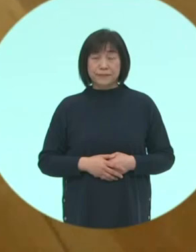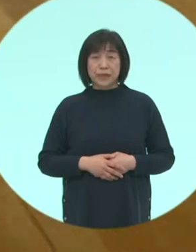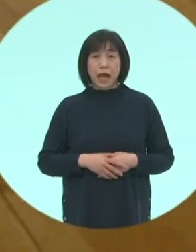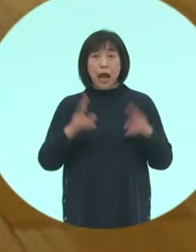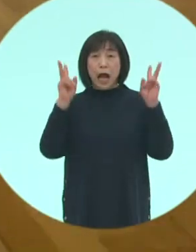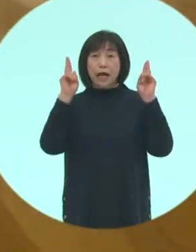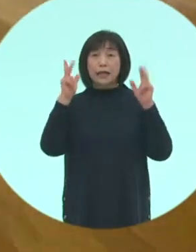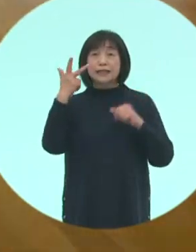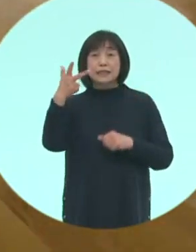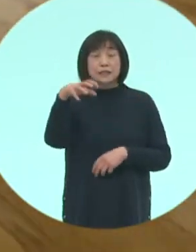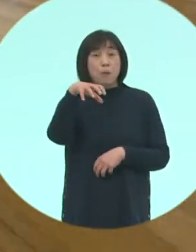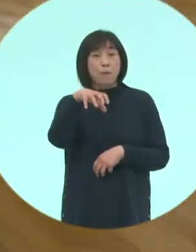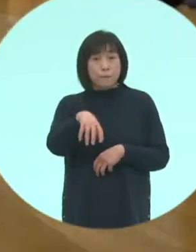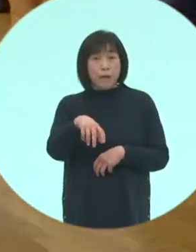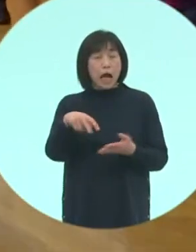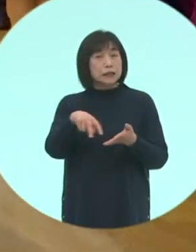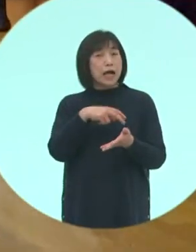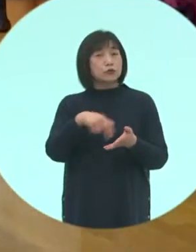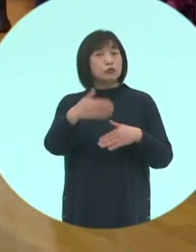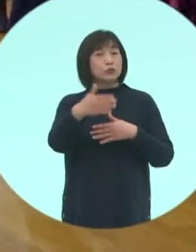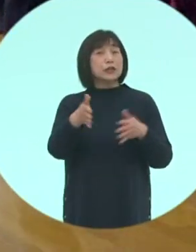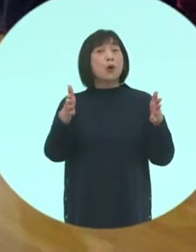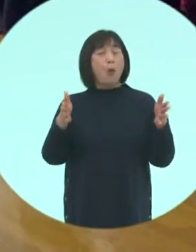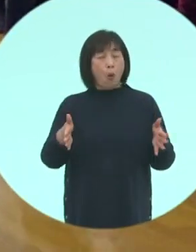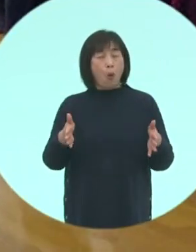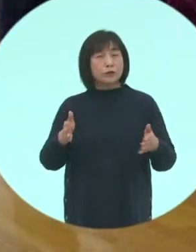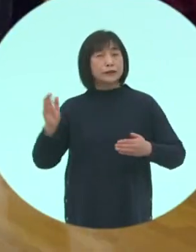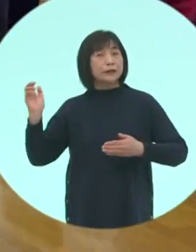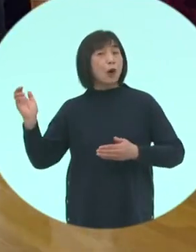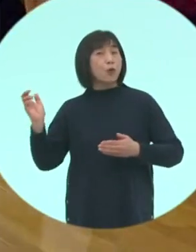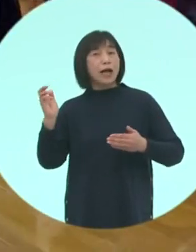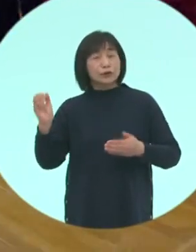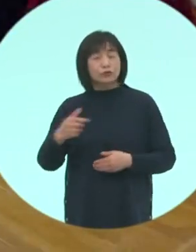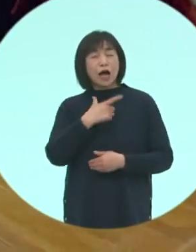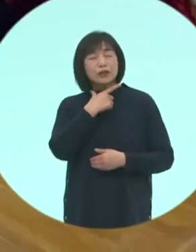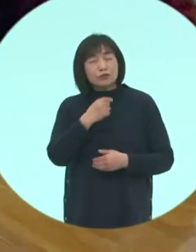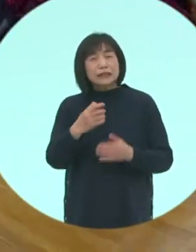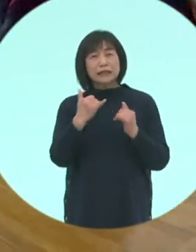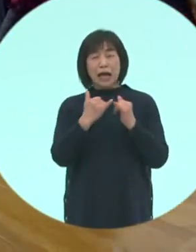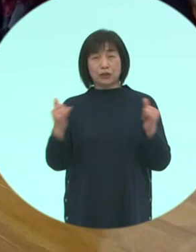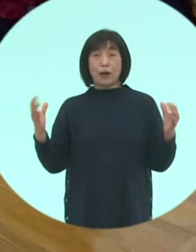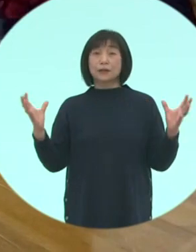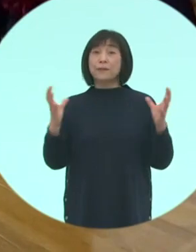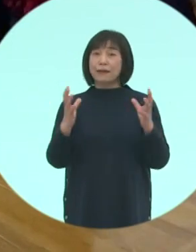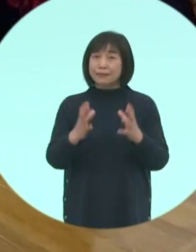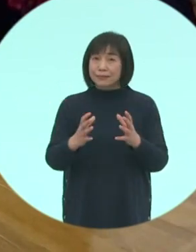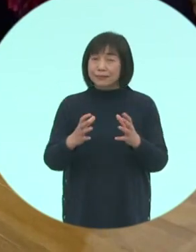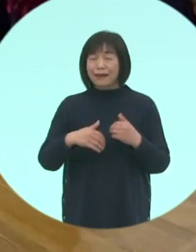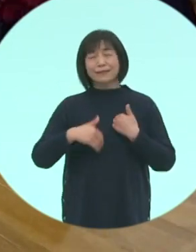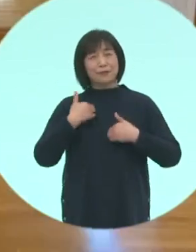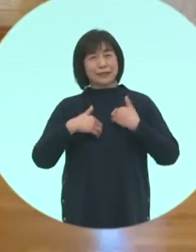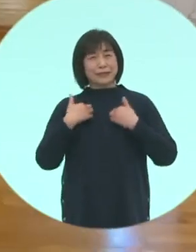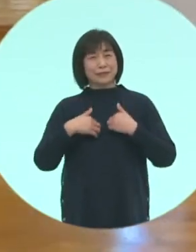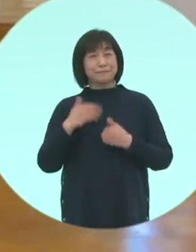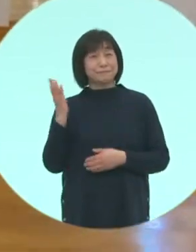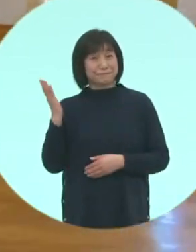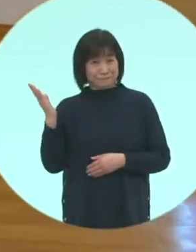蟹市にあるダンススタジオ、社交ダンスを愛する方々が集まりダンスを楽しんでいます。